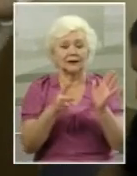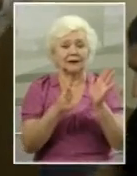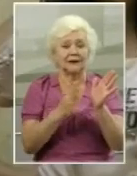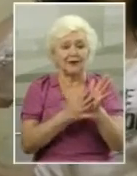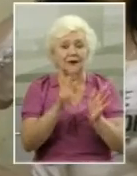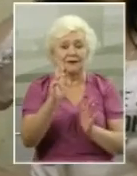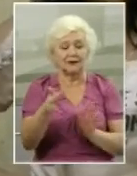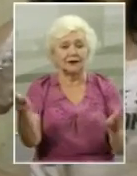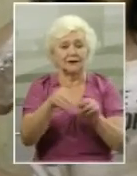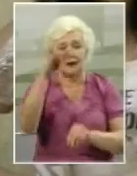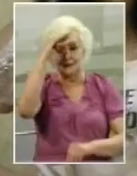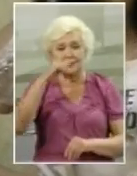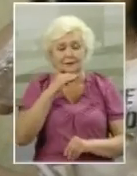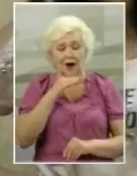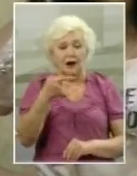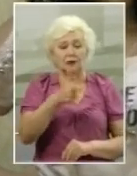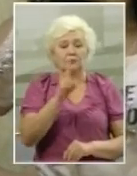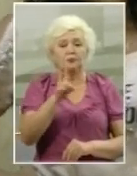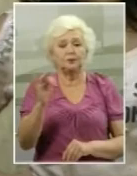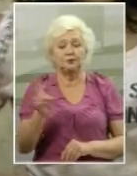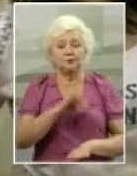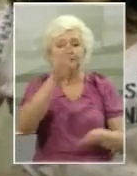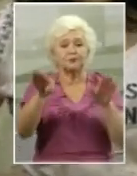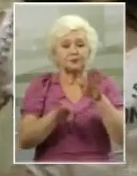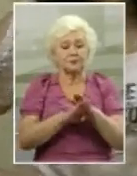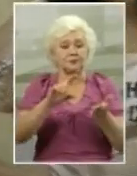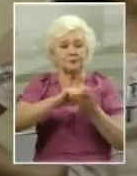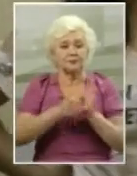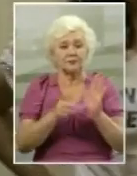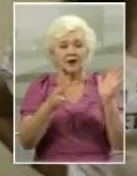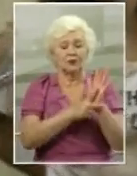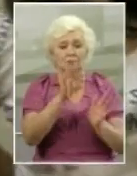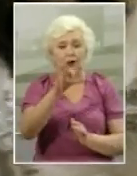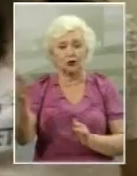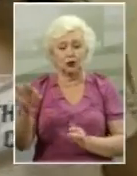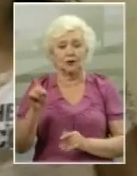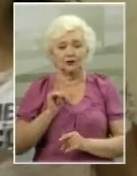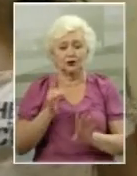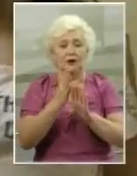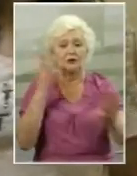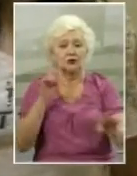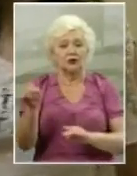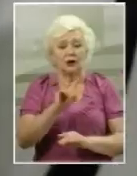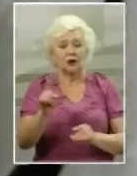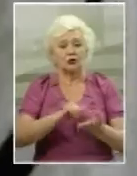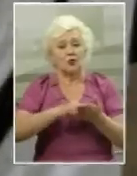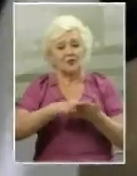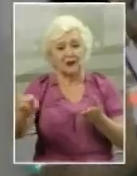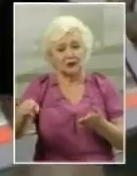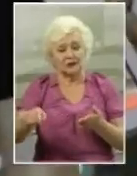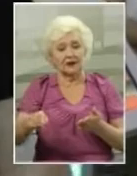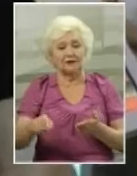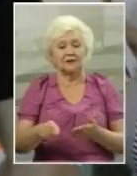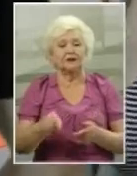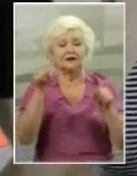9:30. Разом з батьком Георгієм Костюком вона під кабінетом з 8:00. Чекають черги, щоб виписатися.